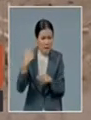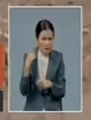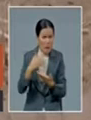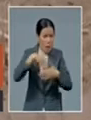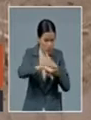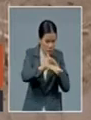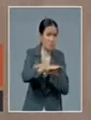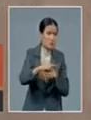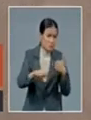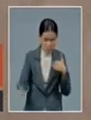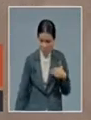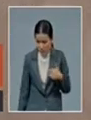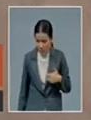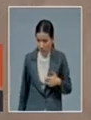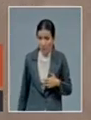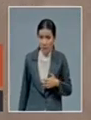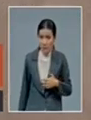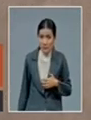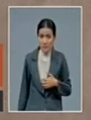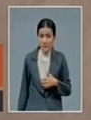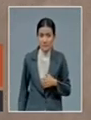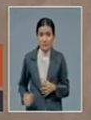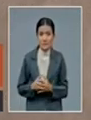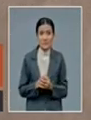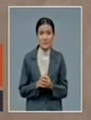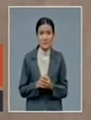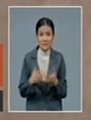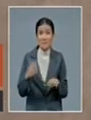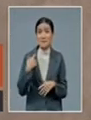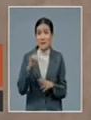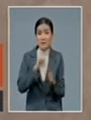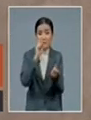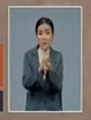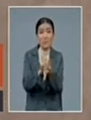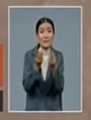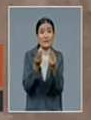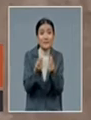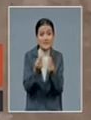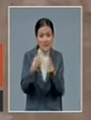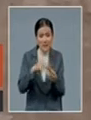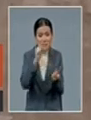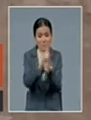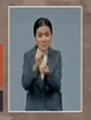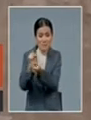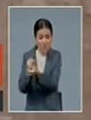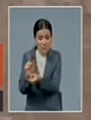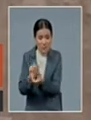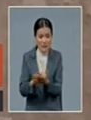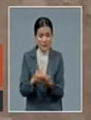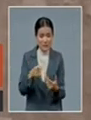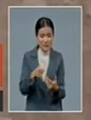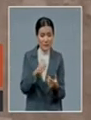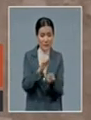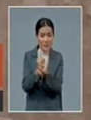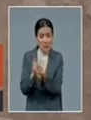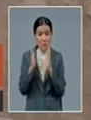ราชระบุว่าปฏิบัติการค้นหานำไปสู่การค้นพบกองดินใกล้กับเมืองบาดุชซึ่งชาวบ้านท้องถิ่นระบุว่าร่างที่พบถูกฝังโด